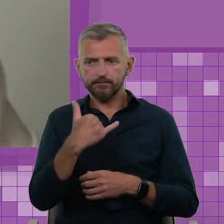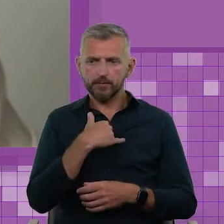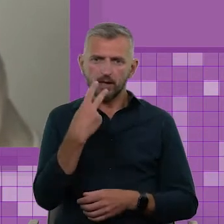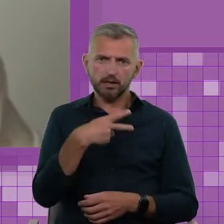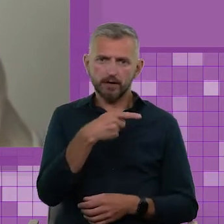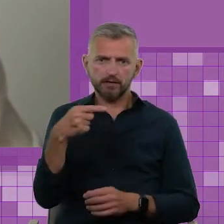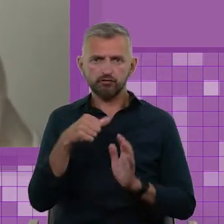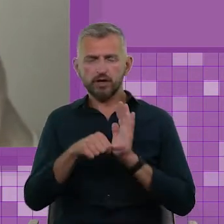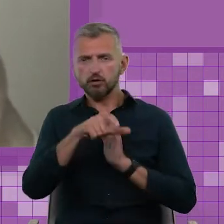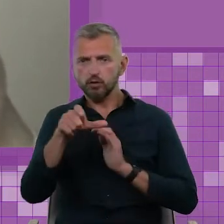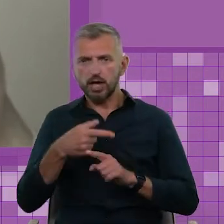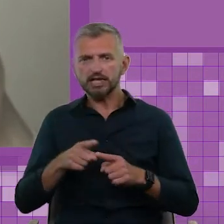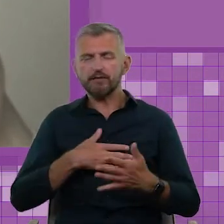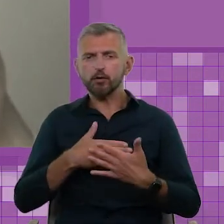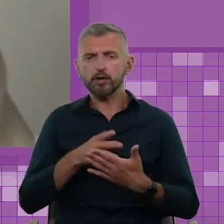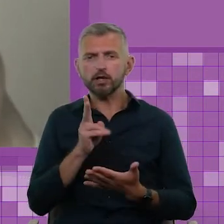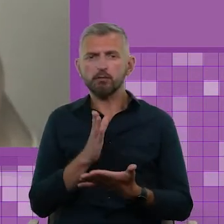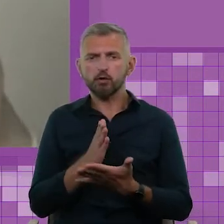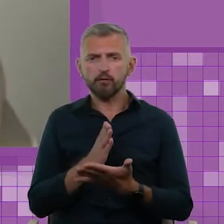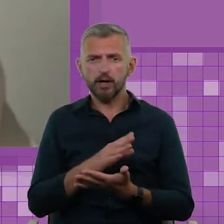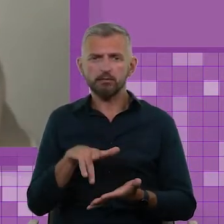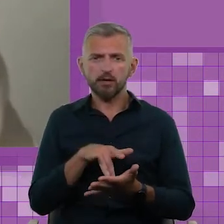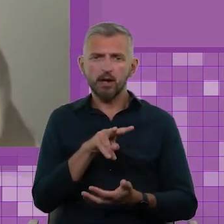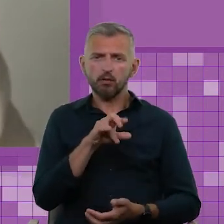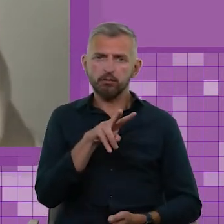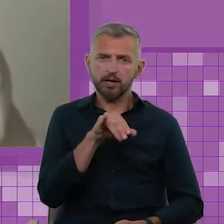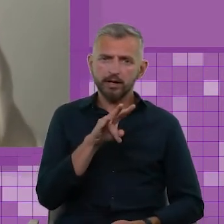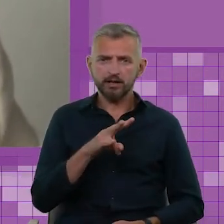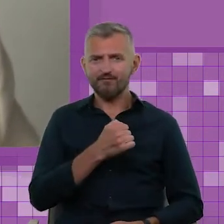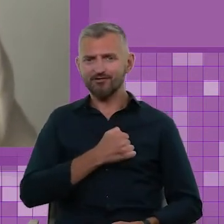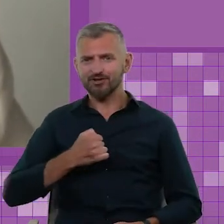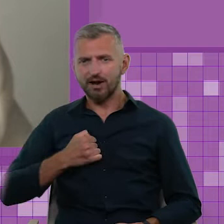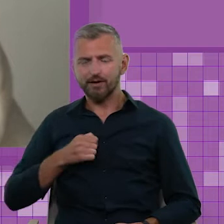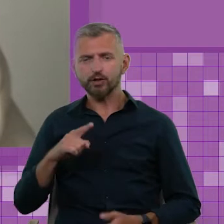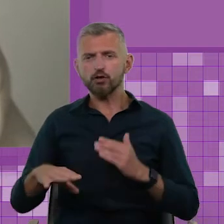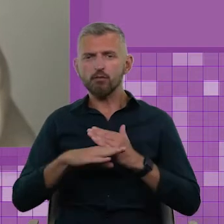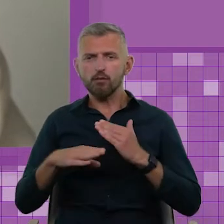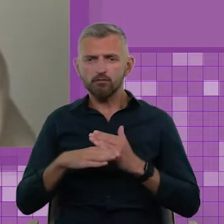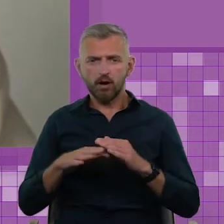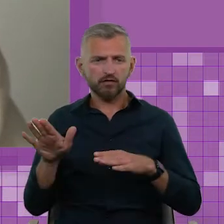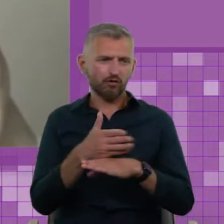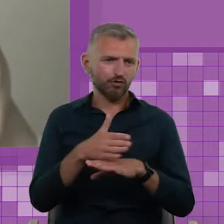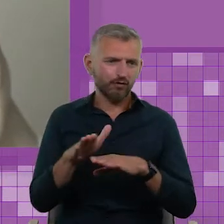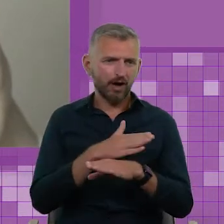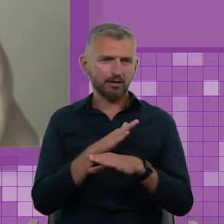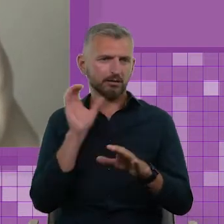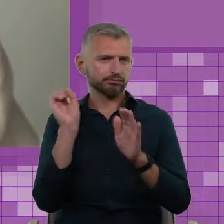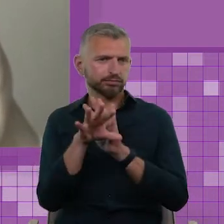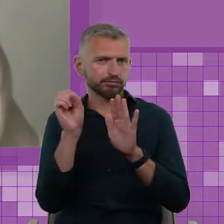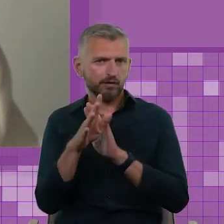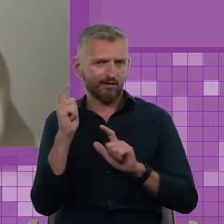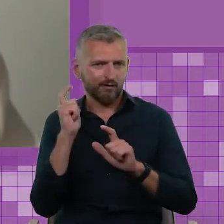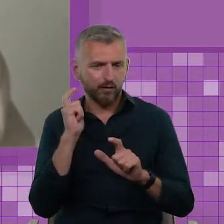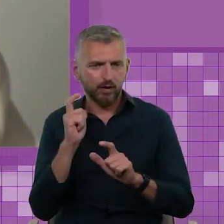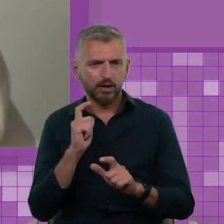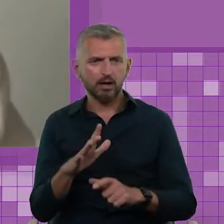до 60 людей, це волонтери, які перебувають в Любліні, в Варшаві, і вони допомагають нам сортувати, вантажити фури. До нас